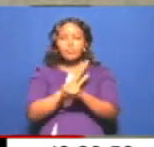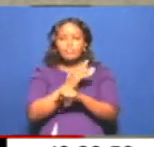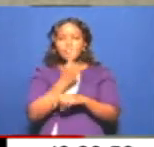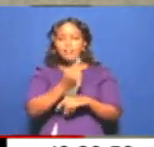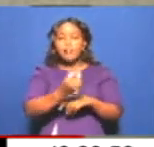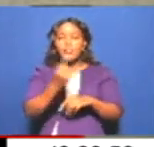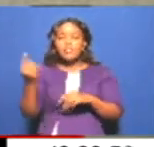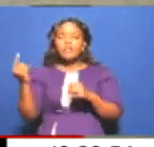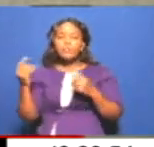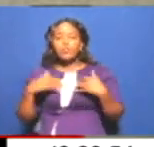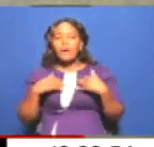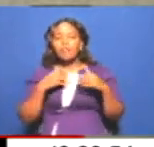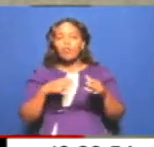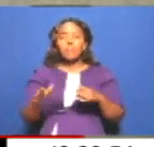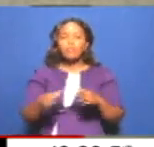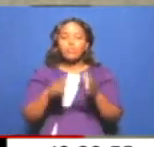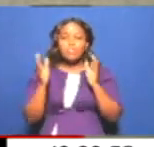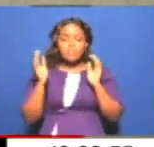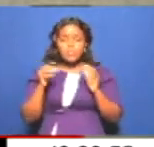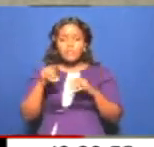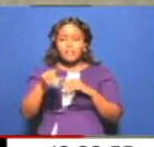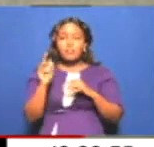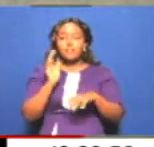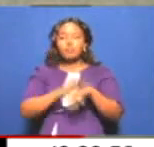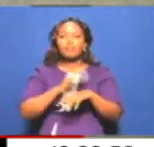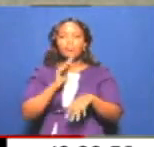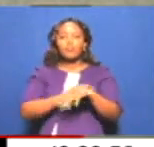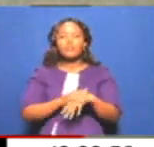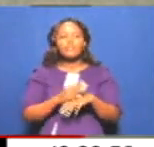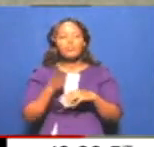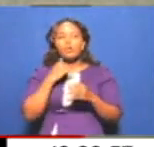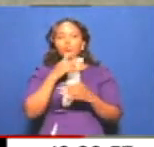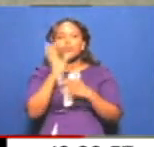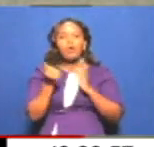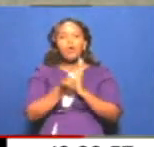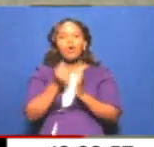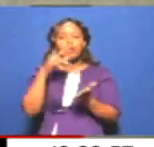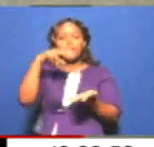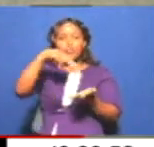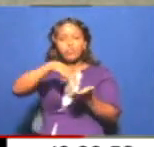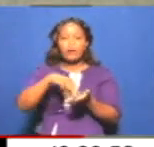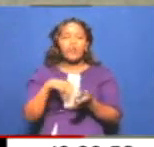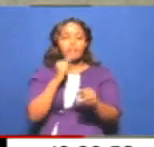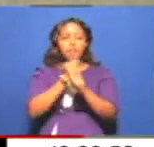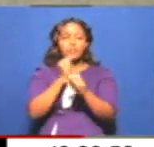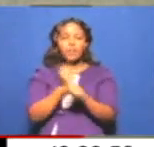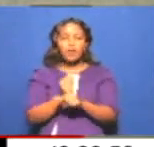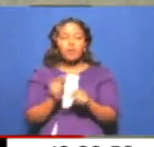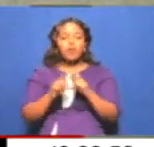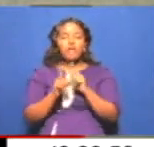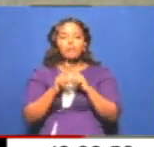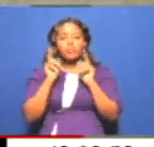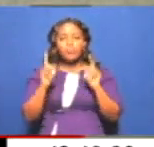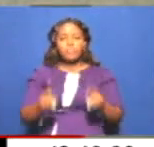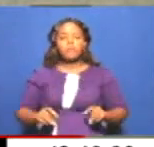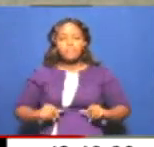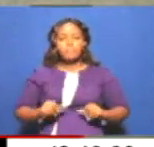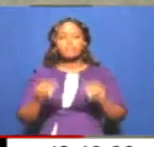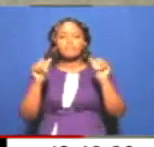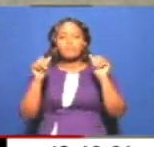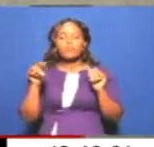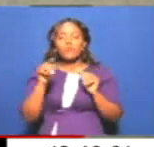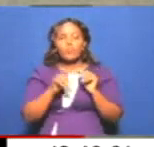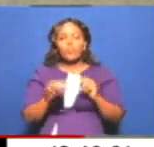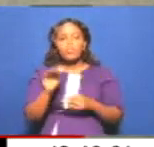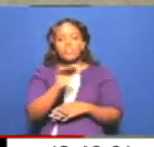jukumu lao, na inatakana wasimame kwa sababu wameteuliwa kufanya hiyo kazi na lazima watekeleze kazi yao. Hivyo ndio tunawasihi kama